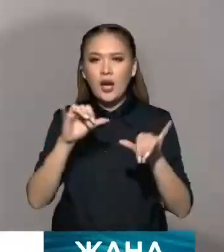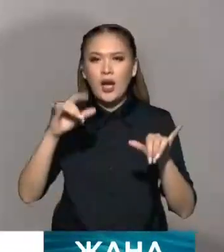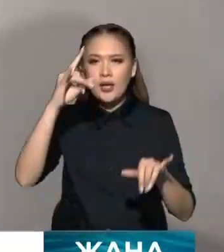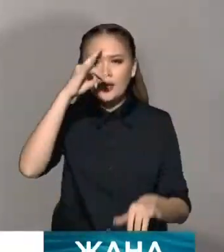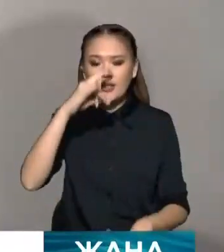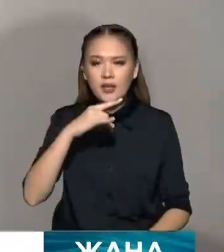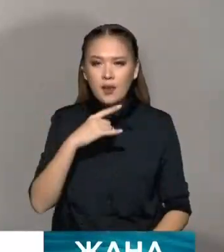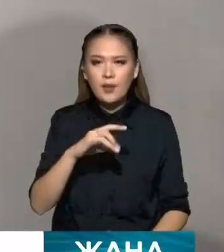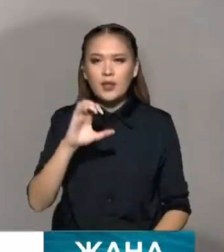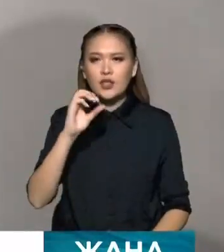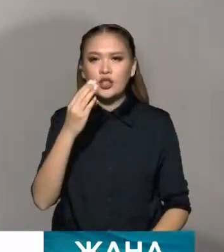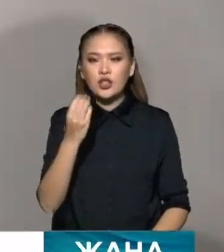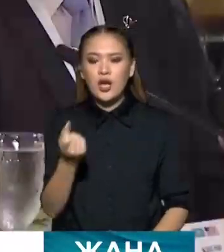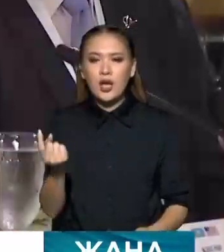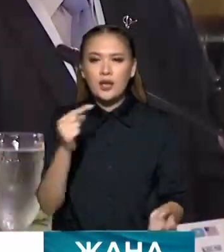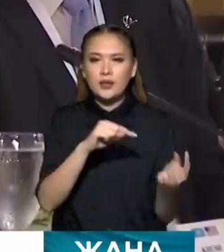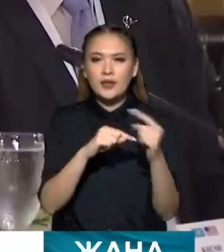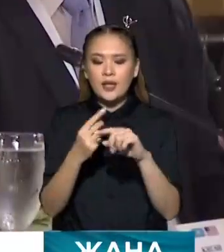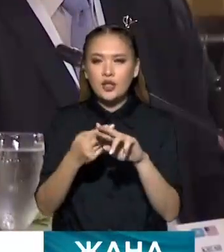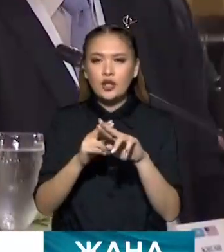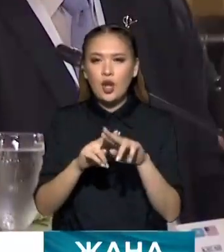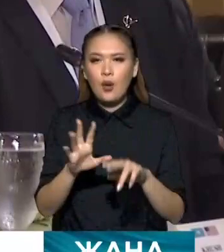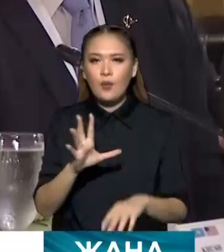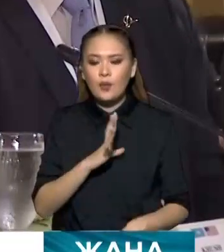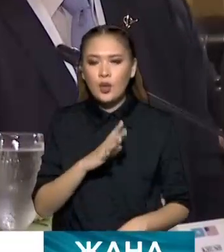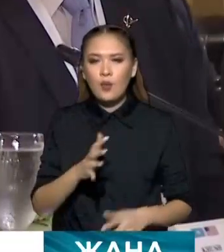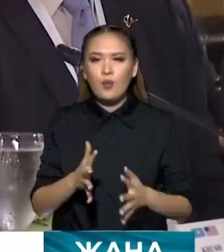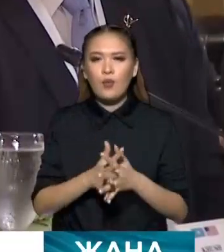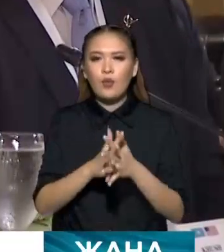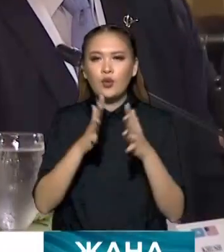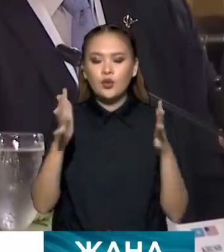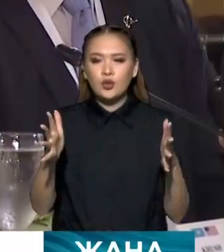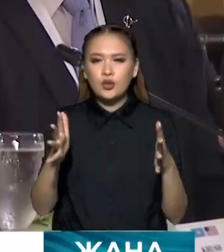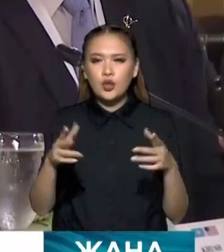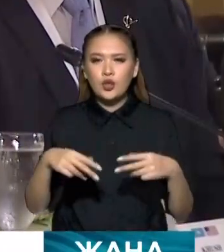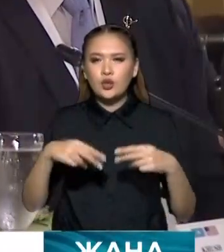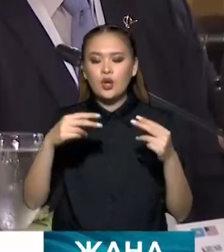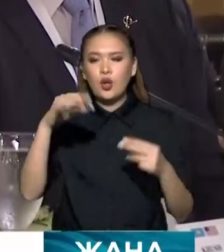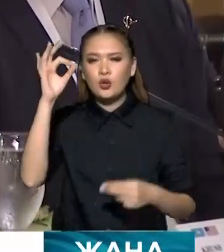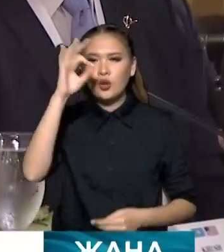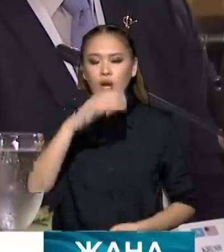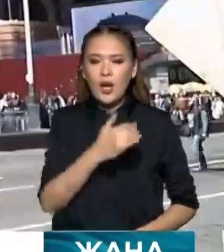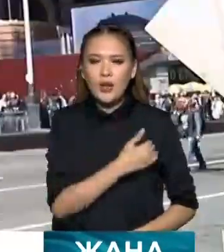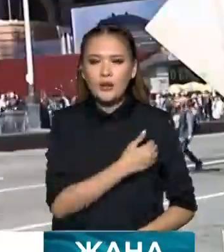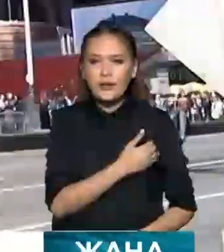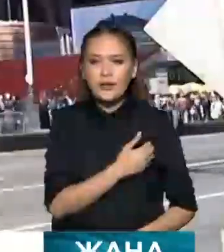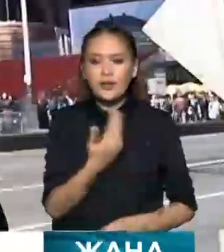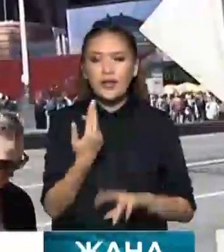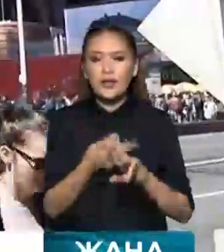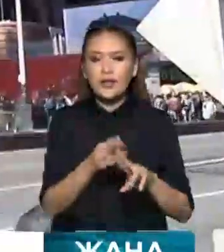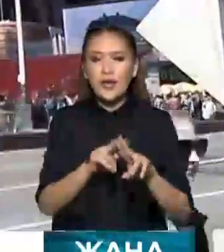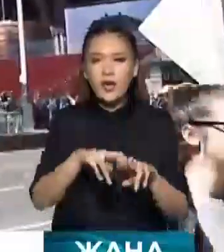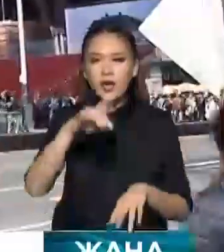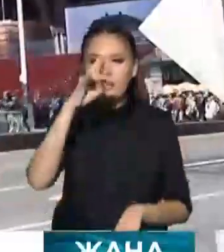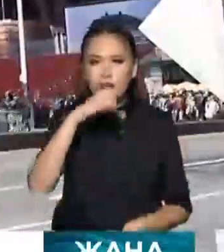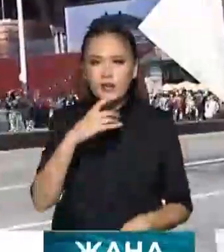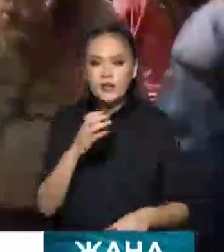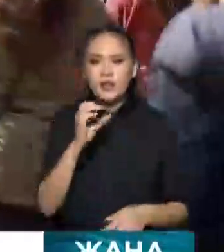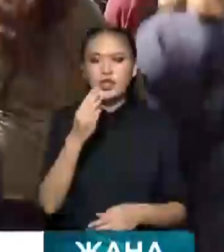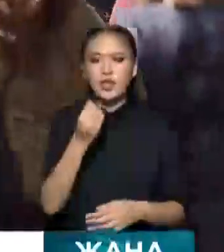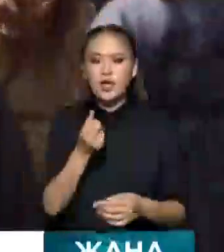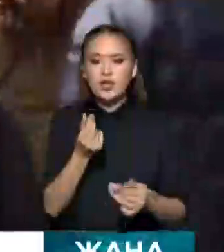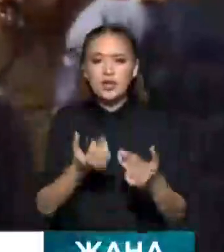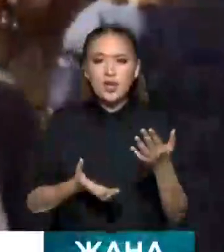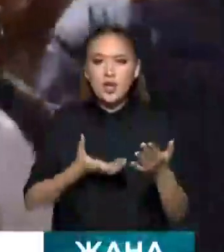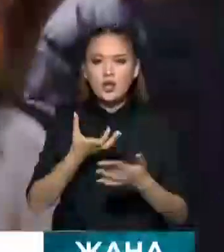Қазақстан мен ақш арасындағы стратегиялық серіктестікті одан әрі нығайтуда нақты қадам болады деп сенемін. Ақш Қазақстанға инвестиция салып отырған